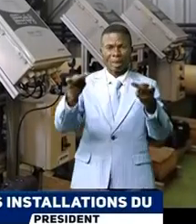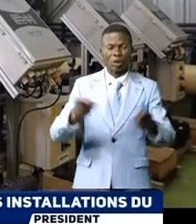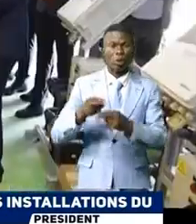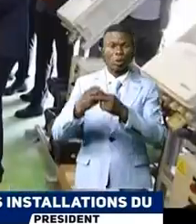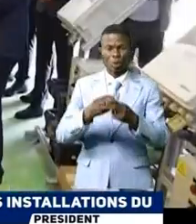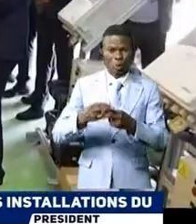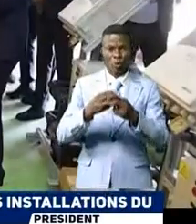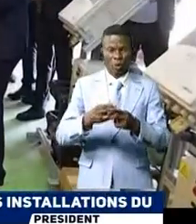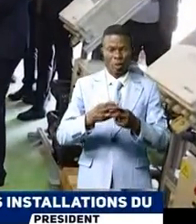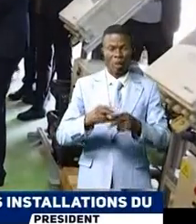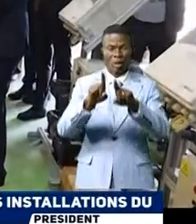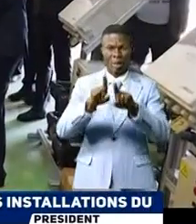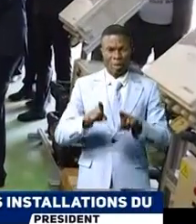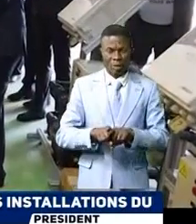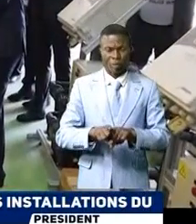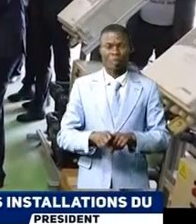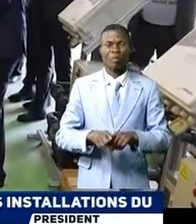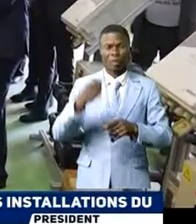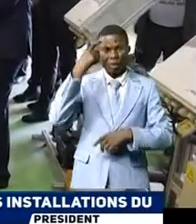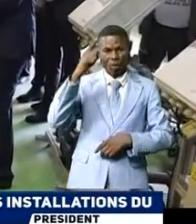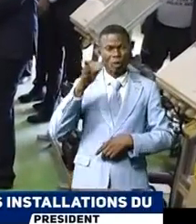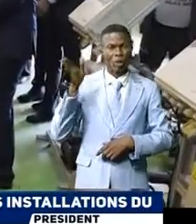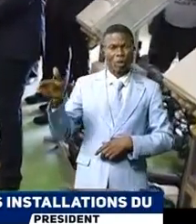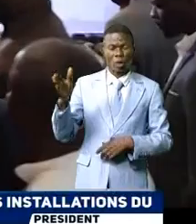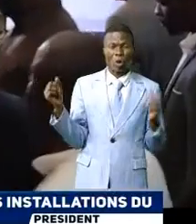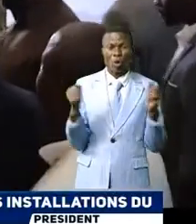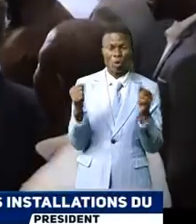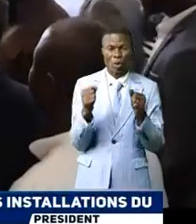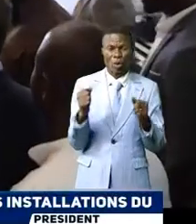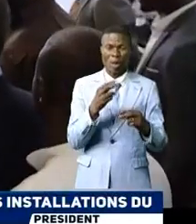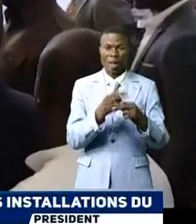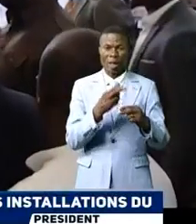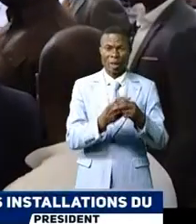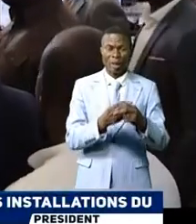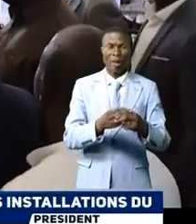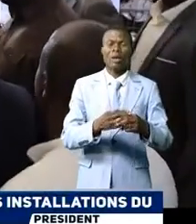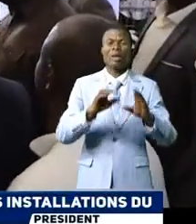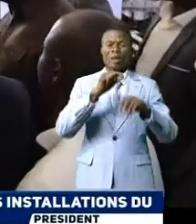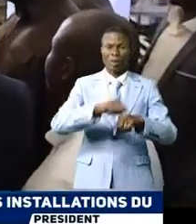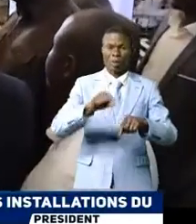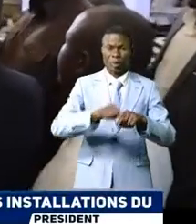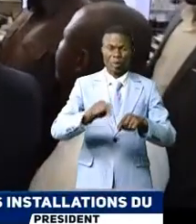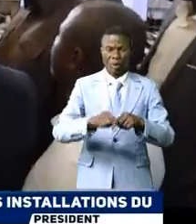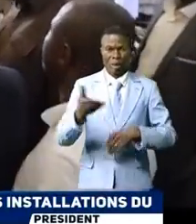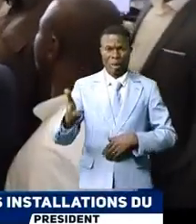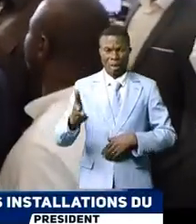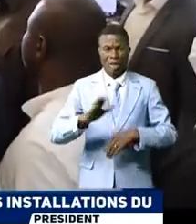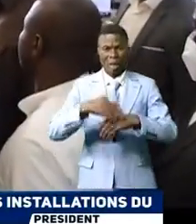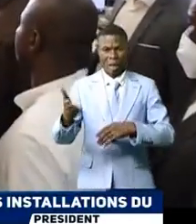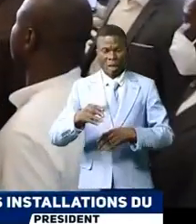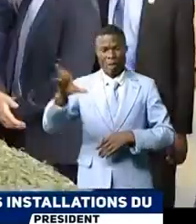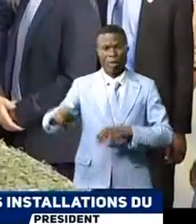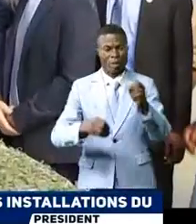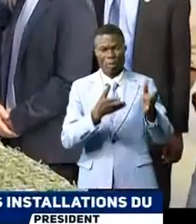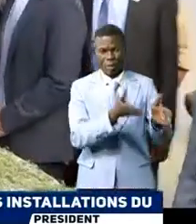contrôle, irrigation, mais aussi de la chambre froide conçue pour la conservation des espèces après leur